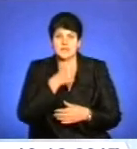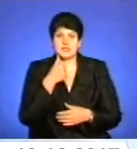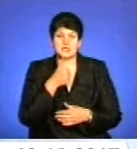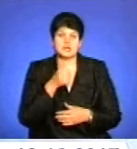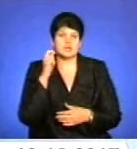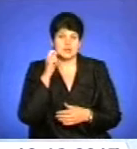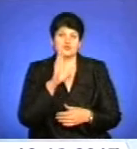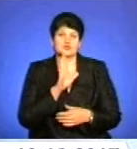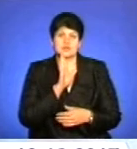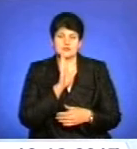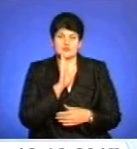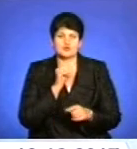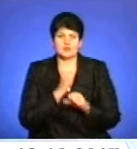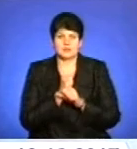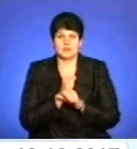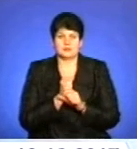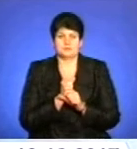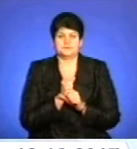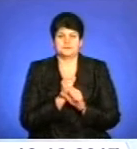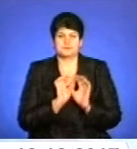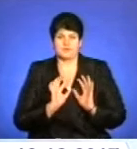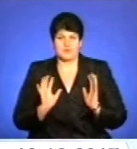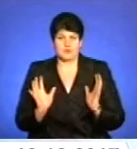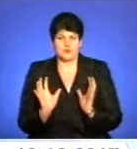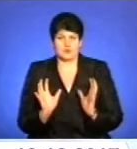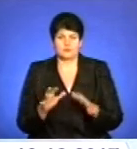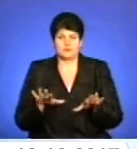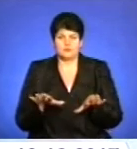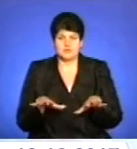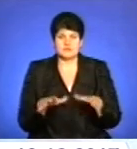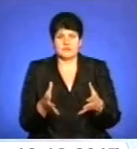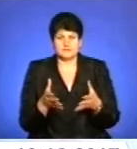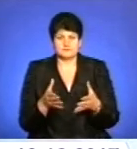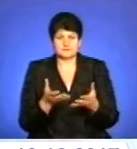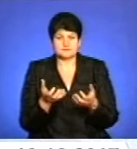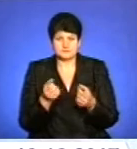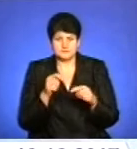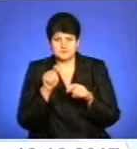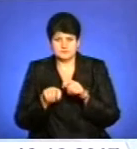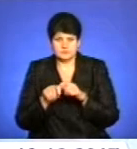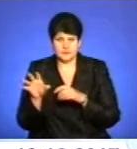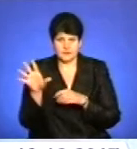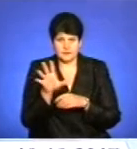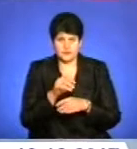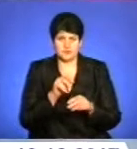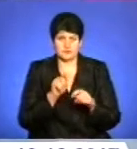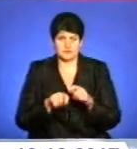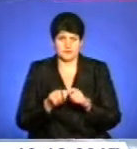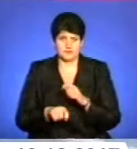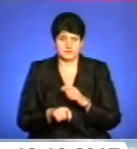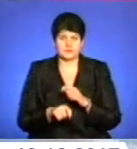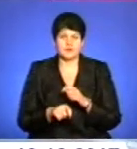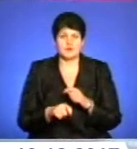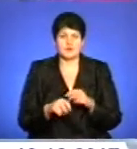охорону місця події і зараз усі обставини і деталі ДТП встановлюють слідчі. Огляд